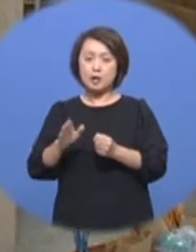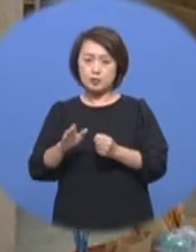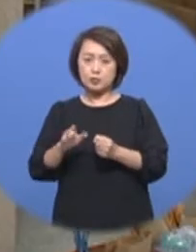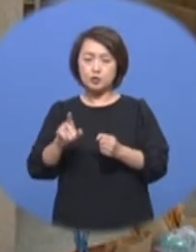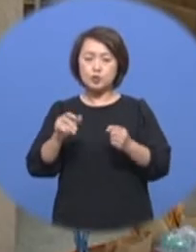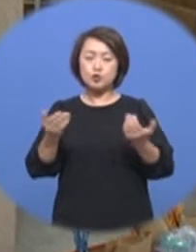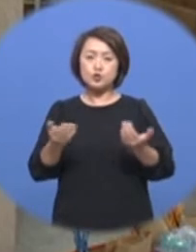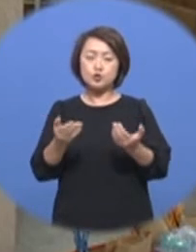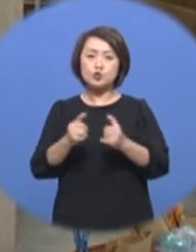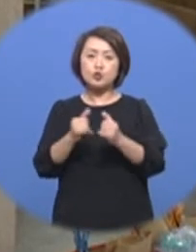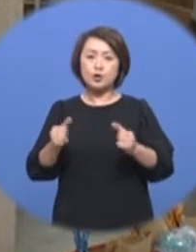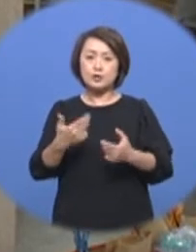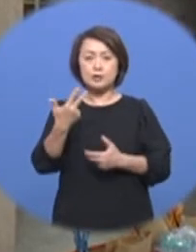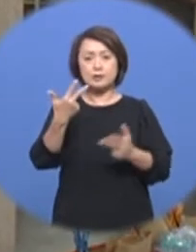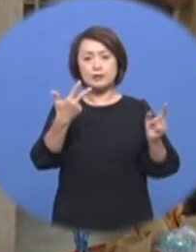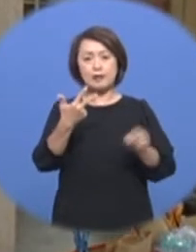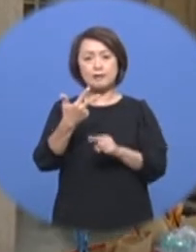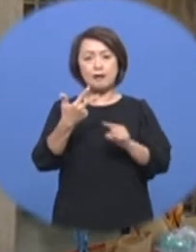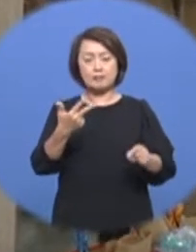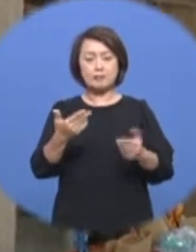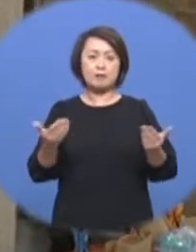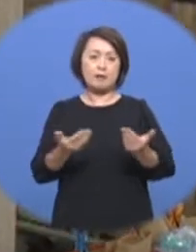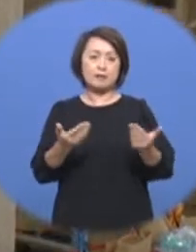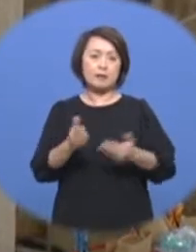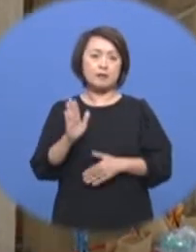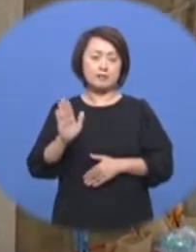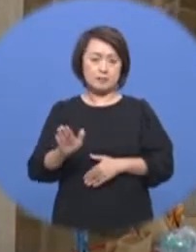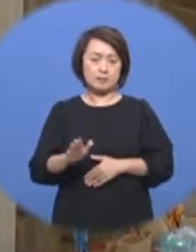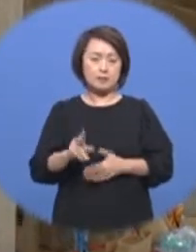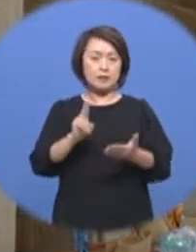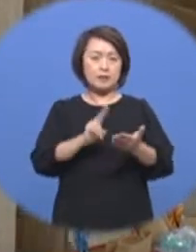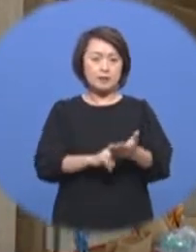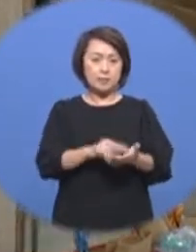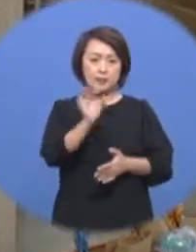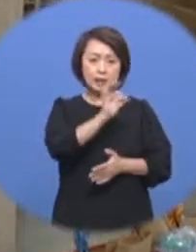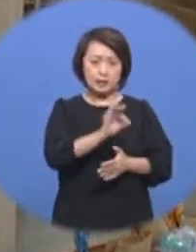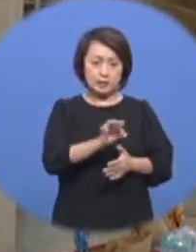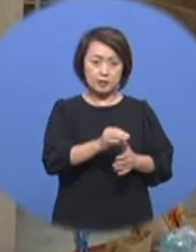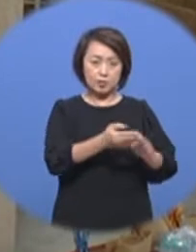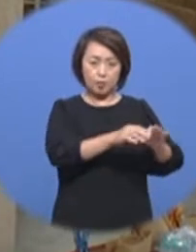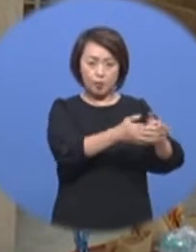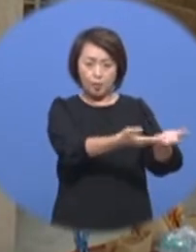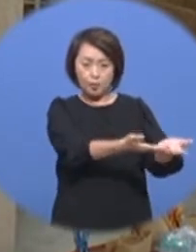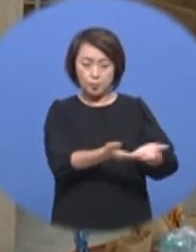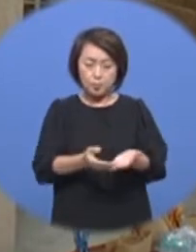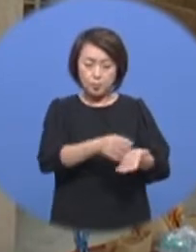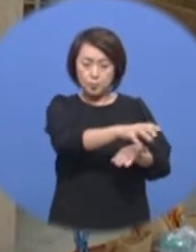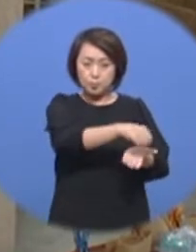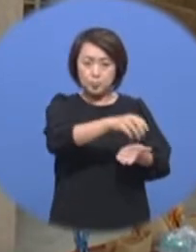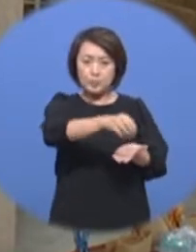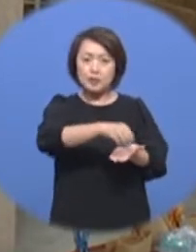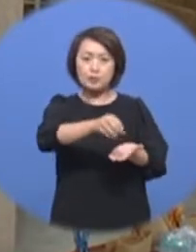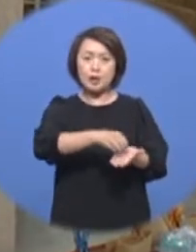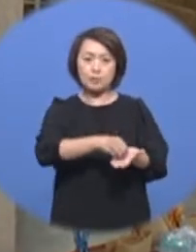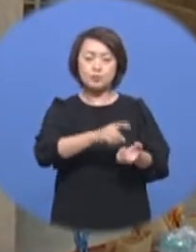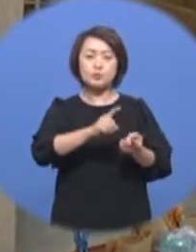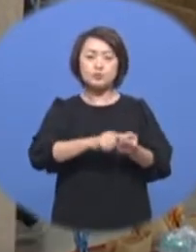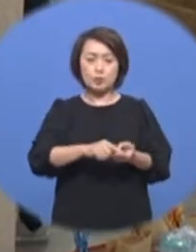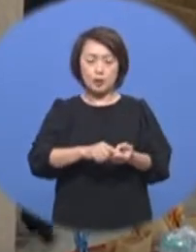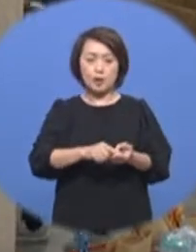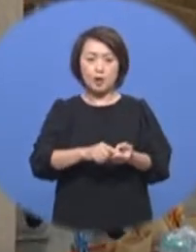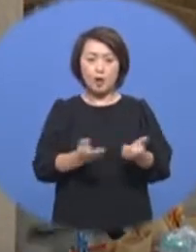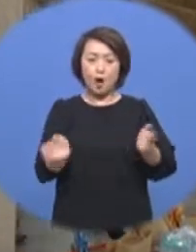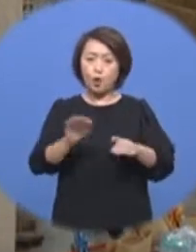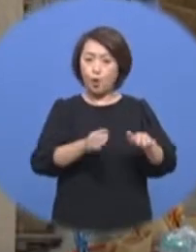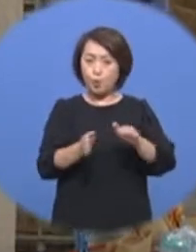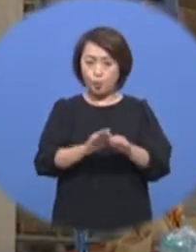7人が勤務しています。指定された商品を倉庫からピックアップするピッキングや、商品の